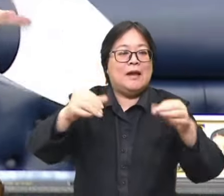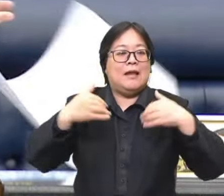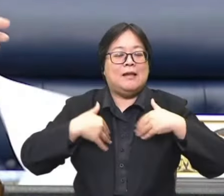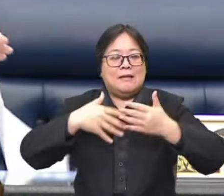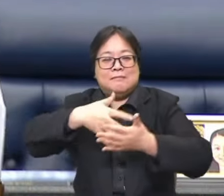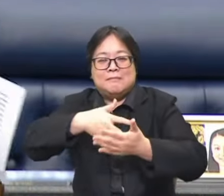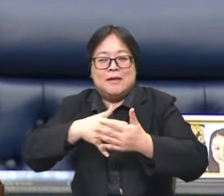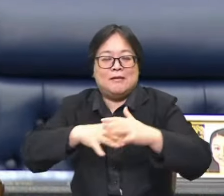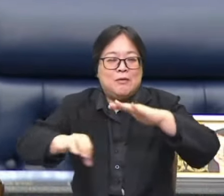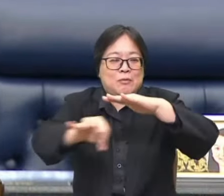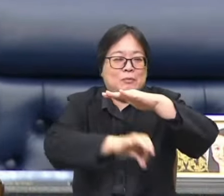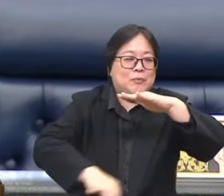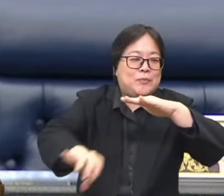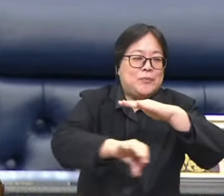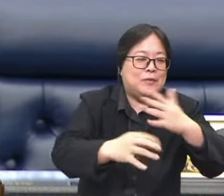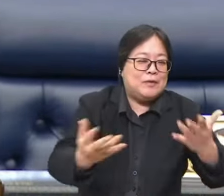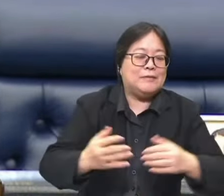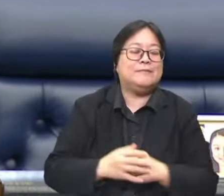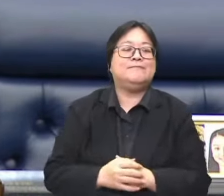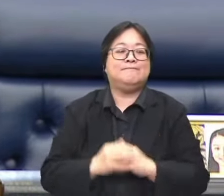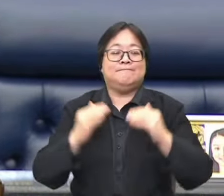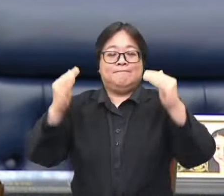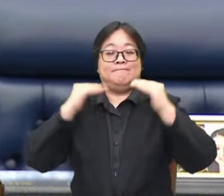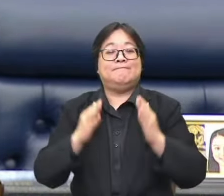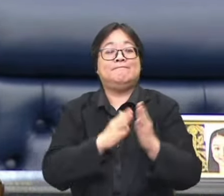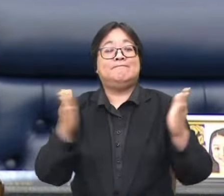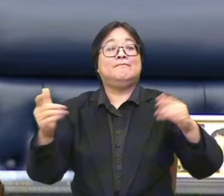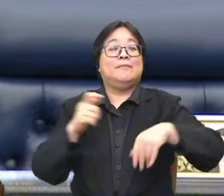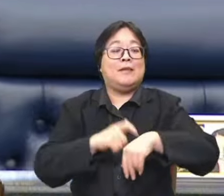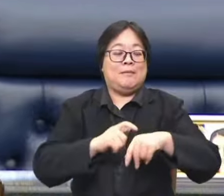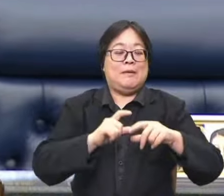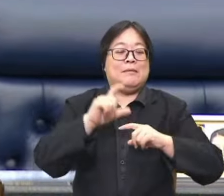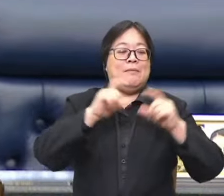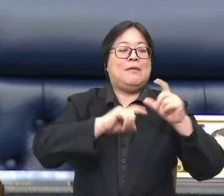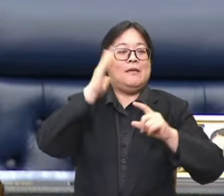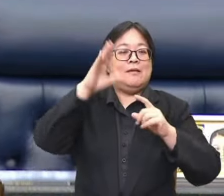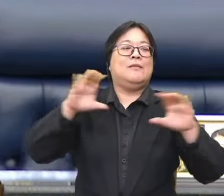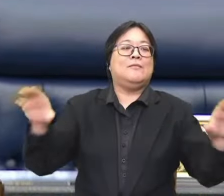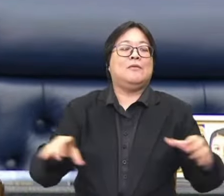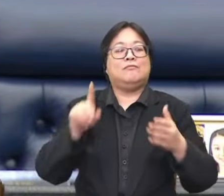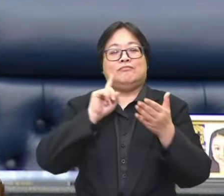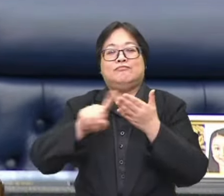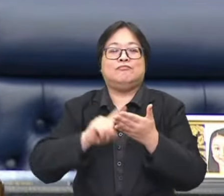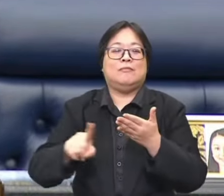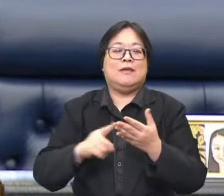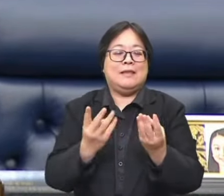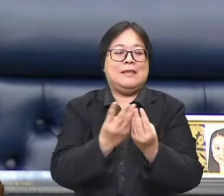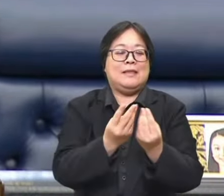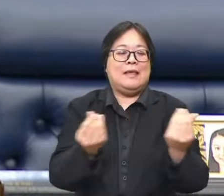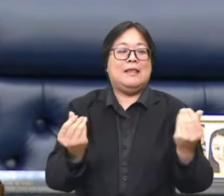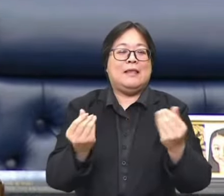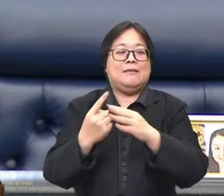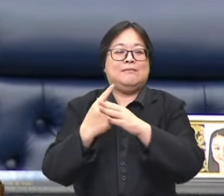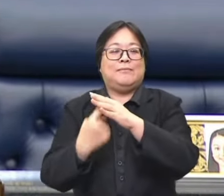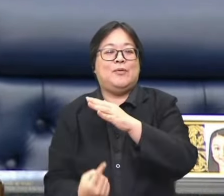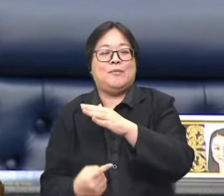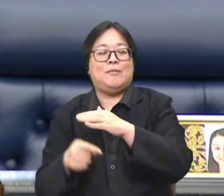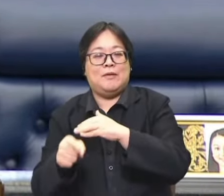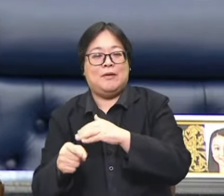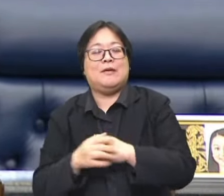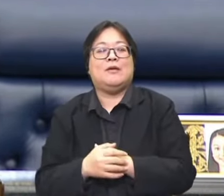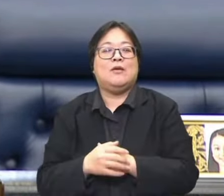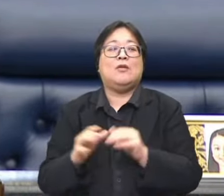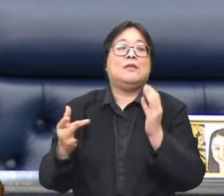bawah tanah. Bagi tindakan jangka panjang pula, DBKL akan melaksanakan penyiasatan tanah mendalam melibatkan